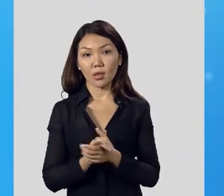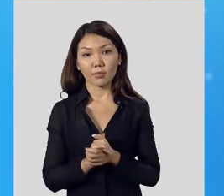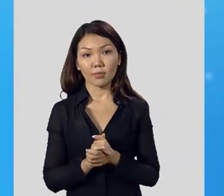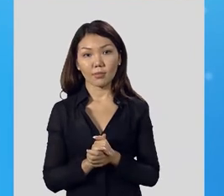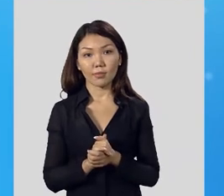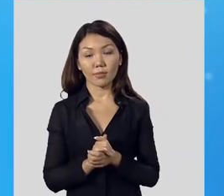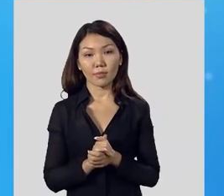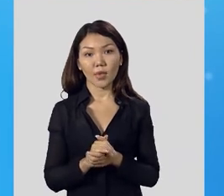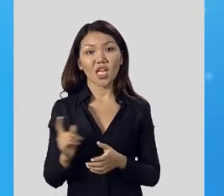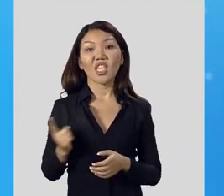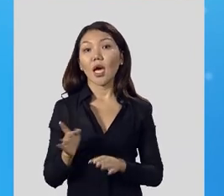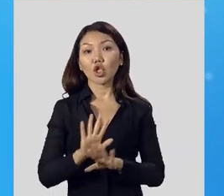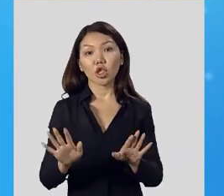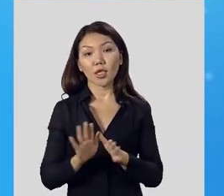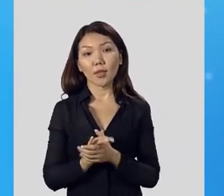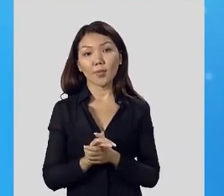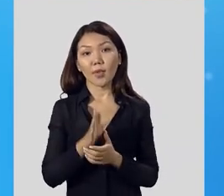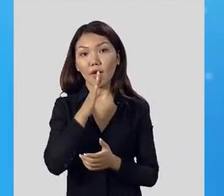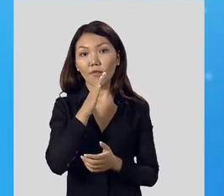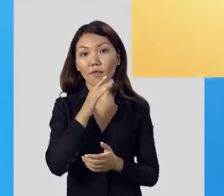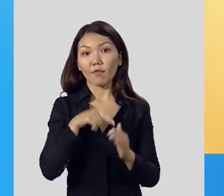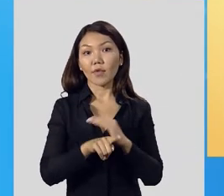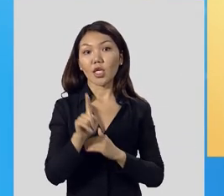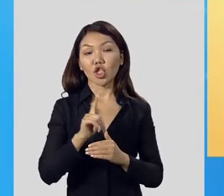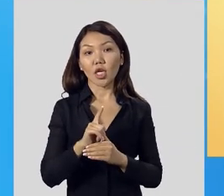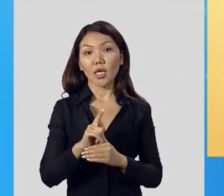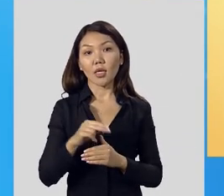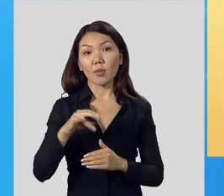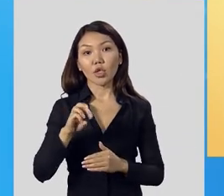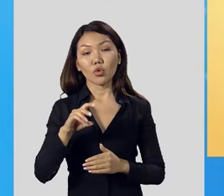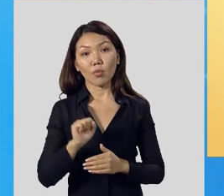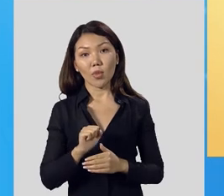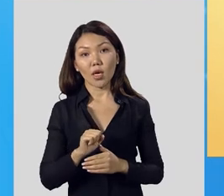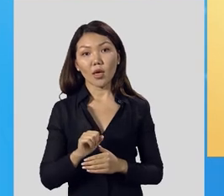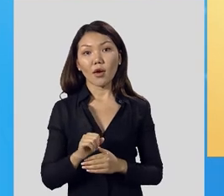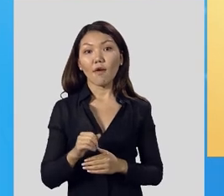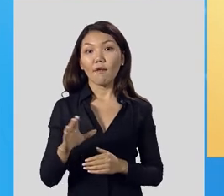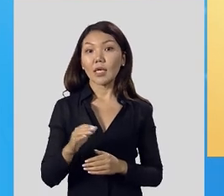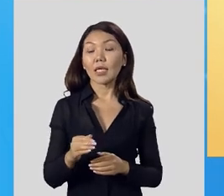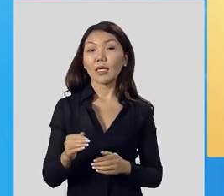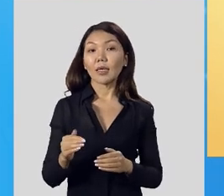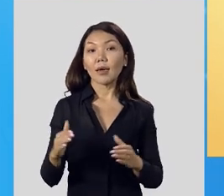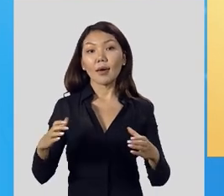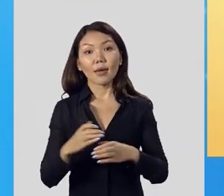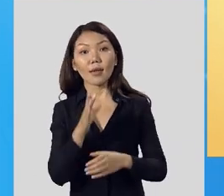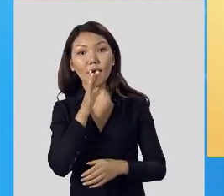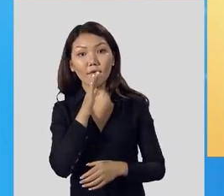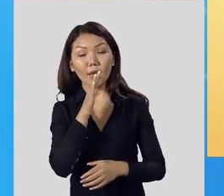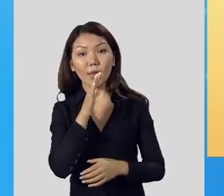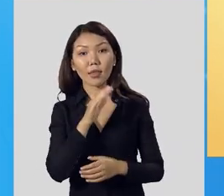начале приступа возникает напряжение всех мышц. Кратковременная остановка